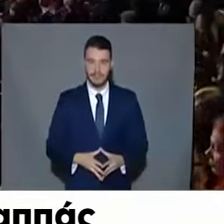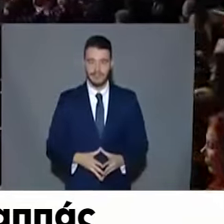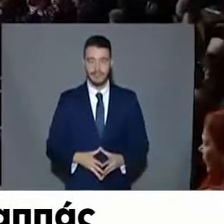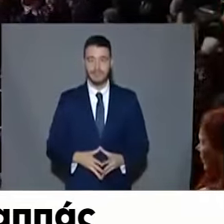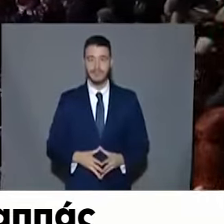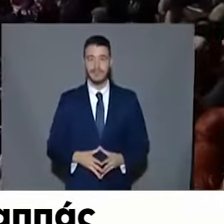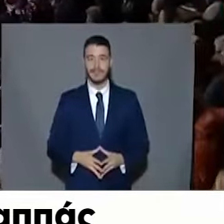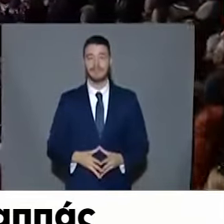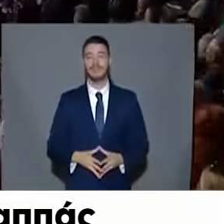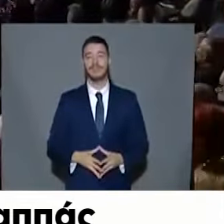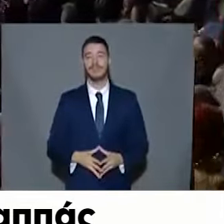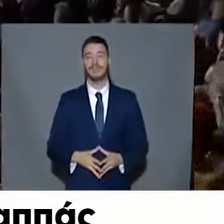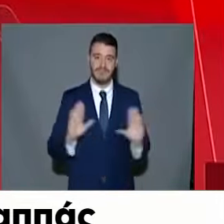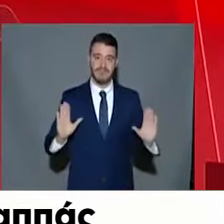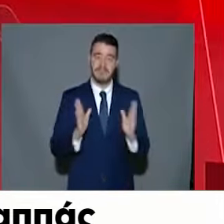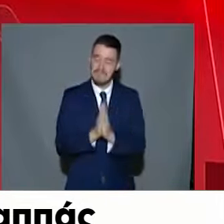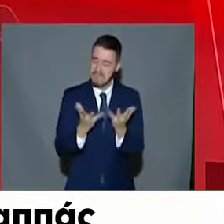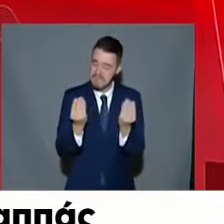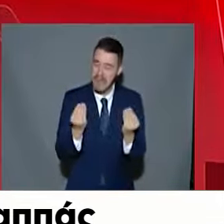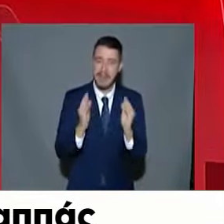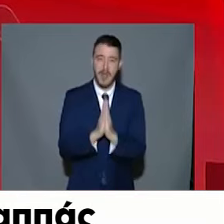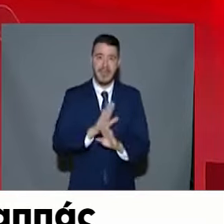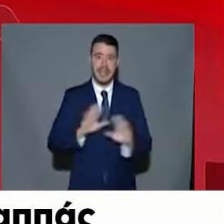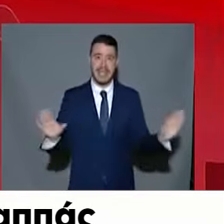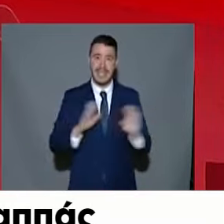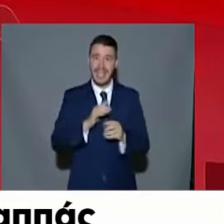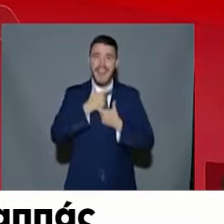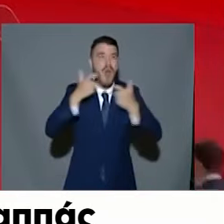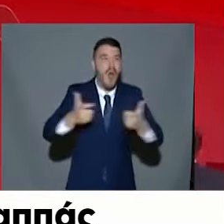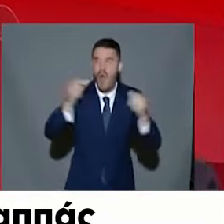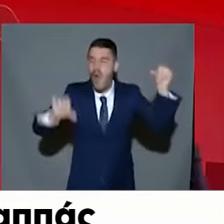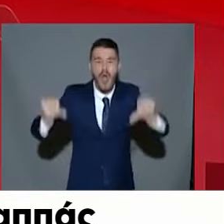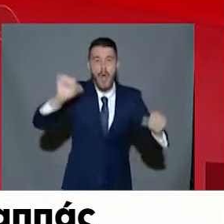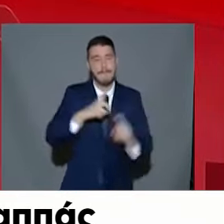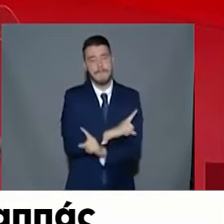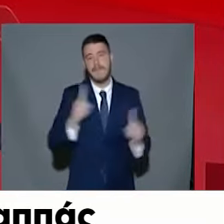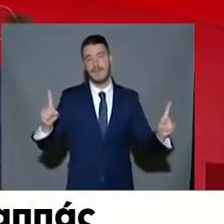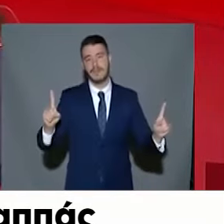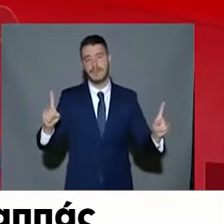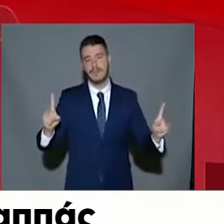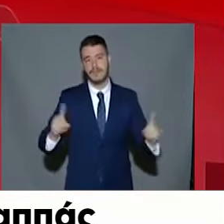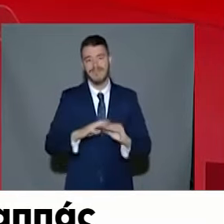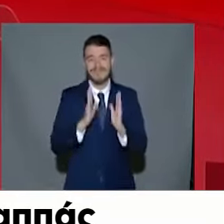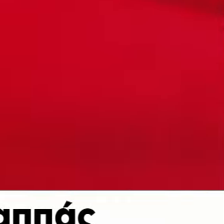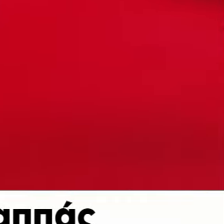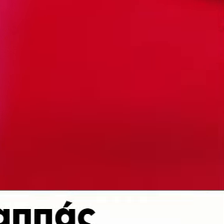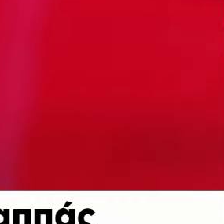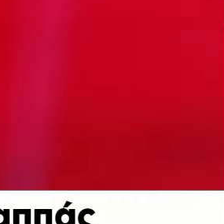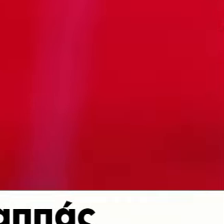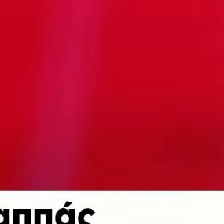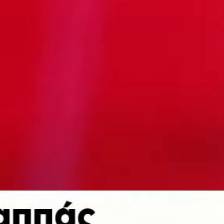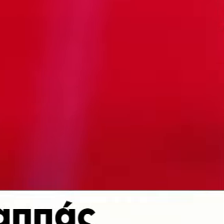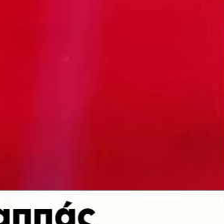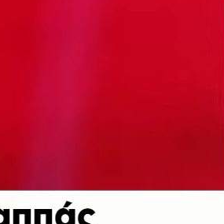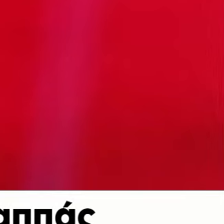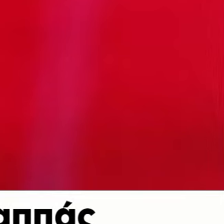Ποιος έβαλες, νομίζω, το ερώτημα ποιον στόχο έχει. Ένα άλλο ερώτημα που τίθεται, γιατί τα έχεις ακούσει και κυκλοφορεί πάρα πολύ αυτό το